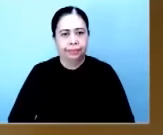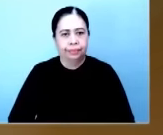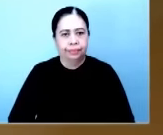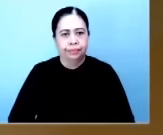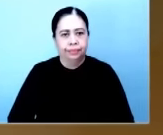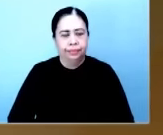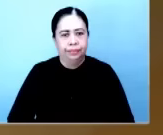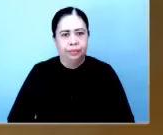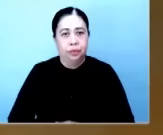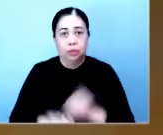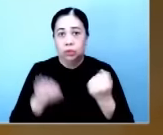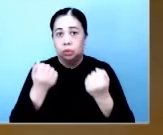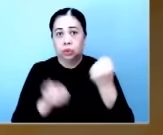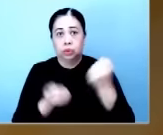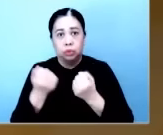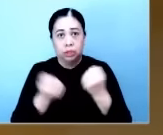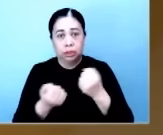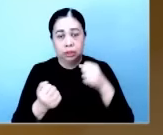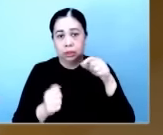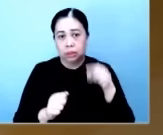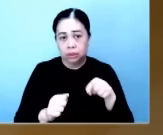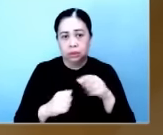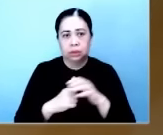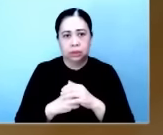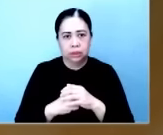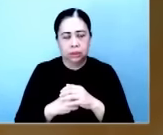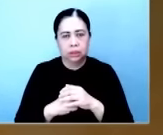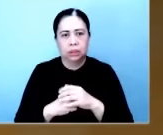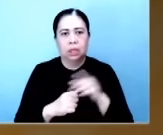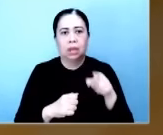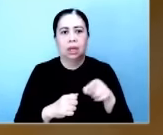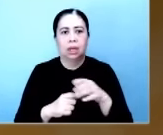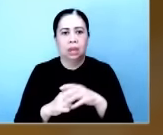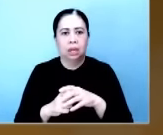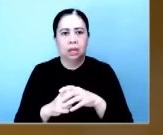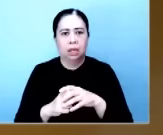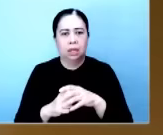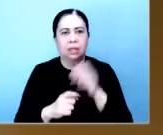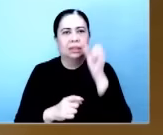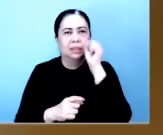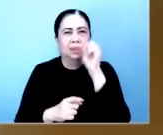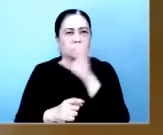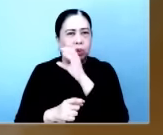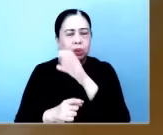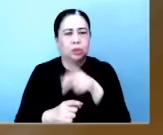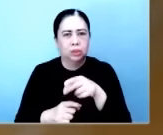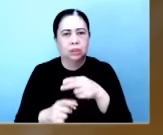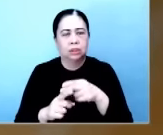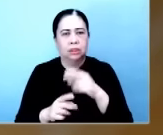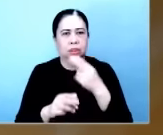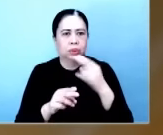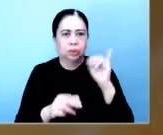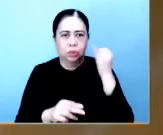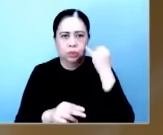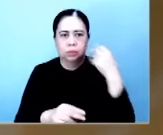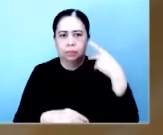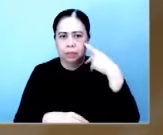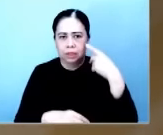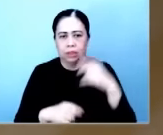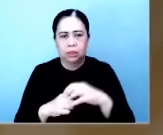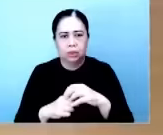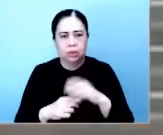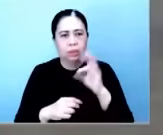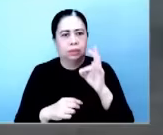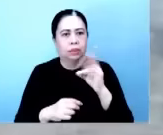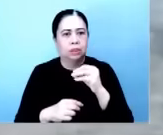Ang driver na nang araro ng sasakyan, na pag-alamang isa ng senior citizen na kinilalang si John Avance Paltero, 70 taong